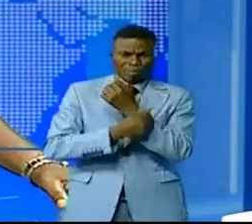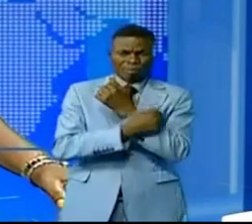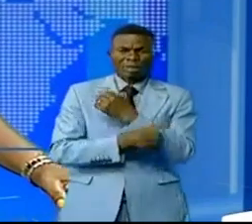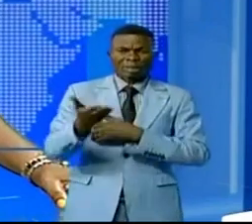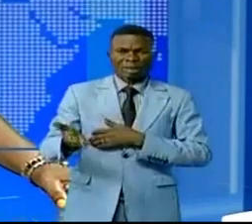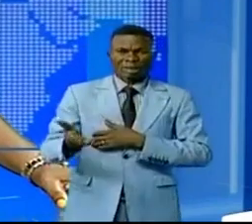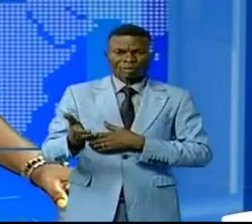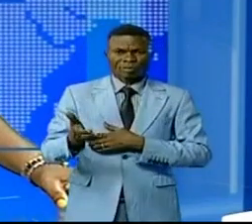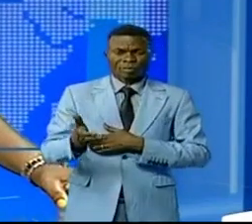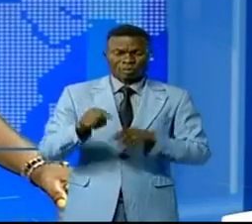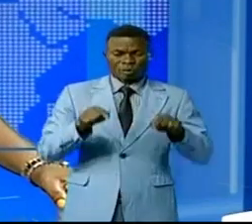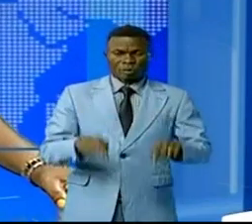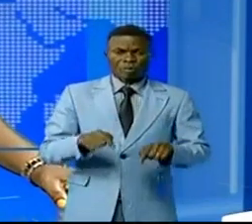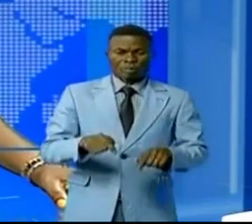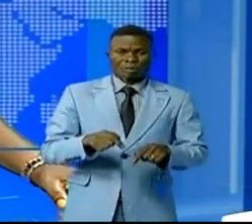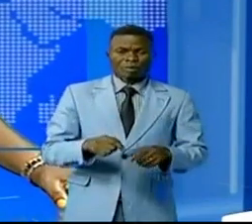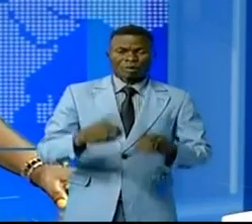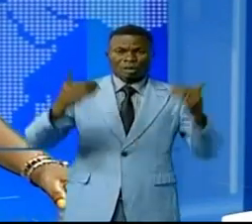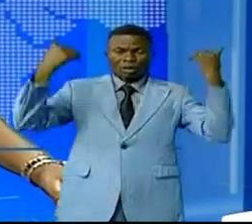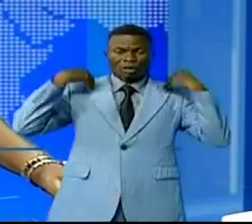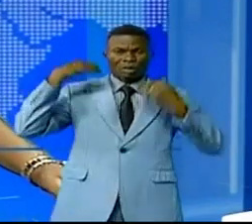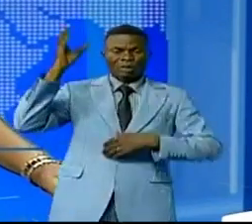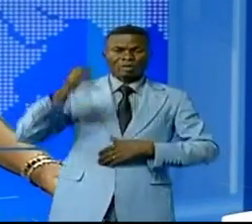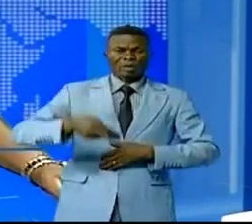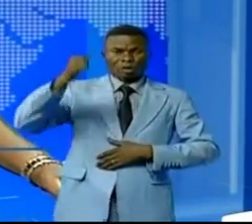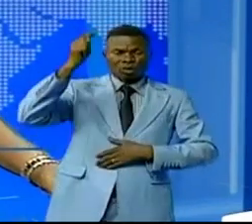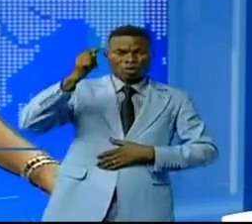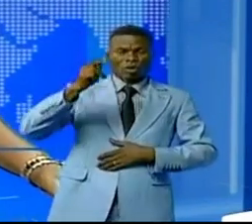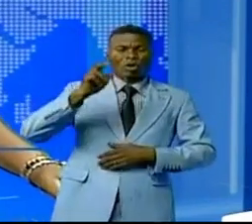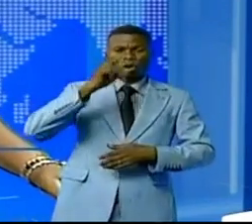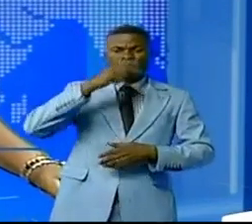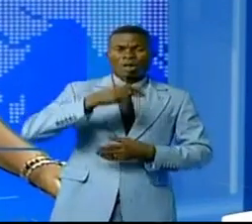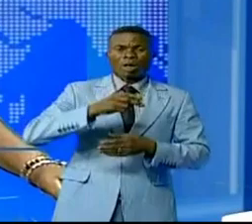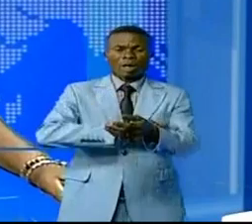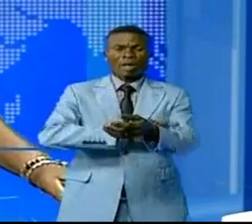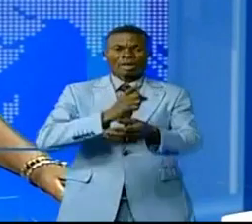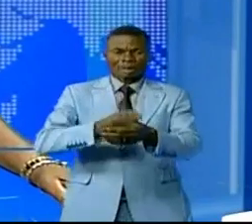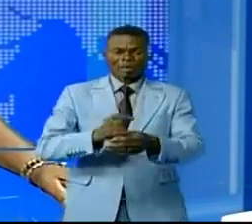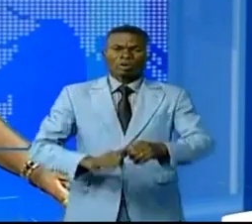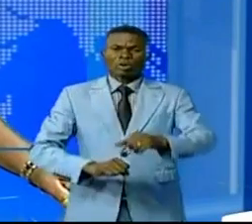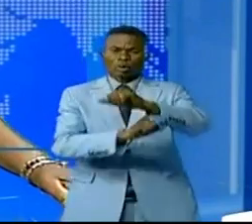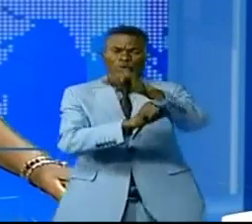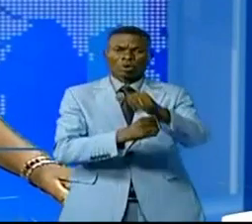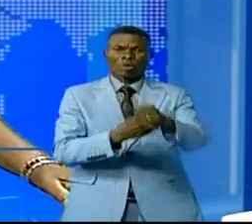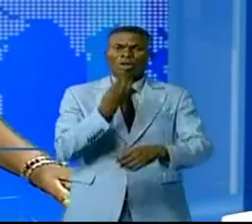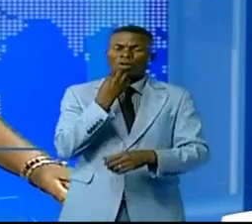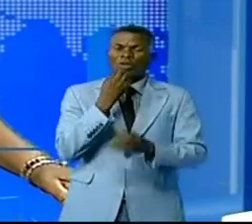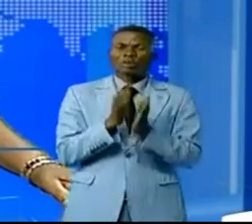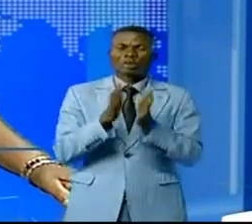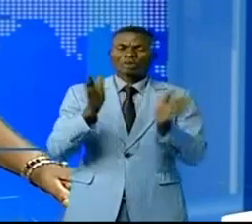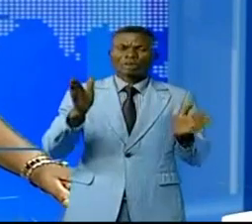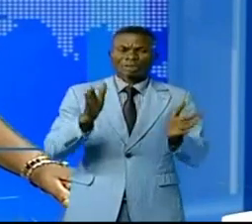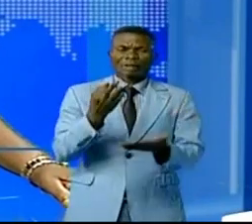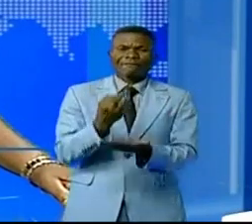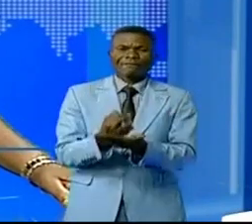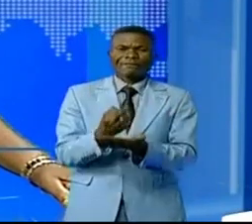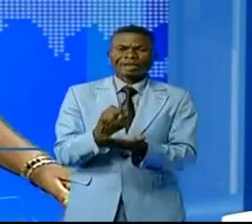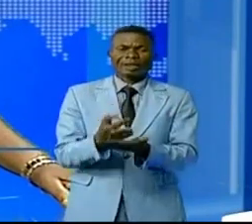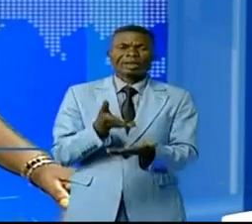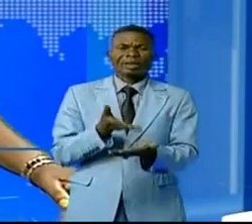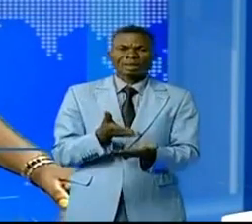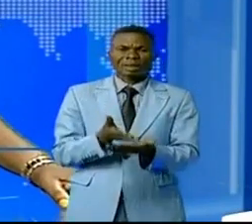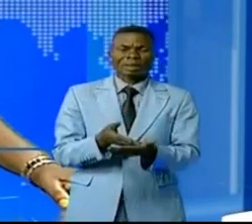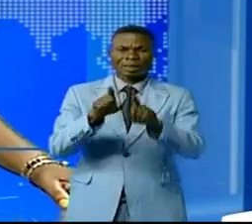Congo. Aujourd'hui, les chefs coutumiers du Nord Kivu apportent leur soutien à l'inspecteur général de